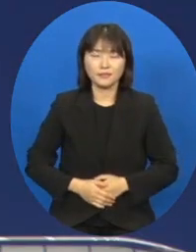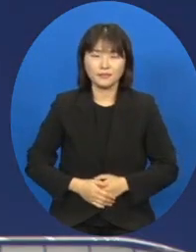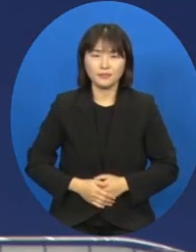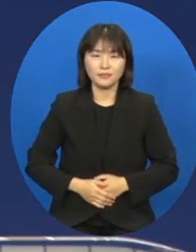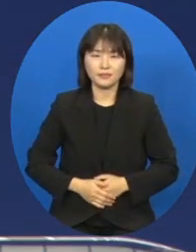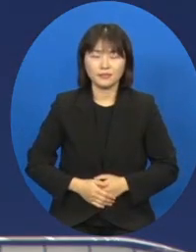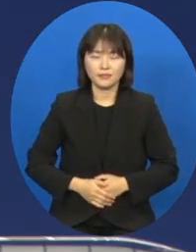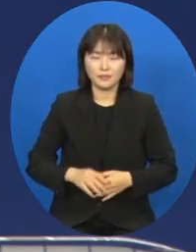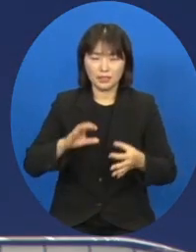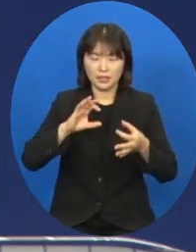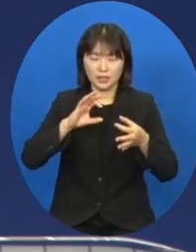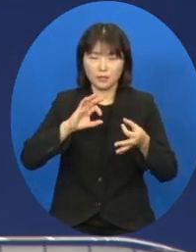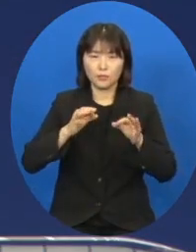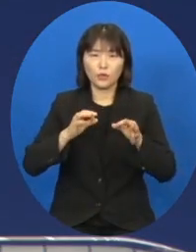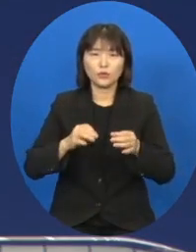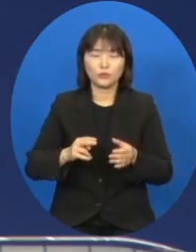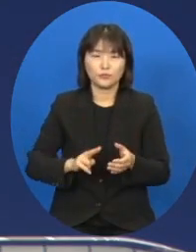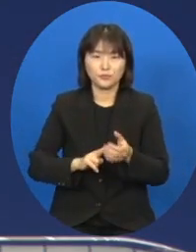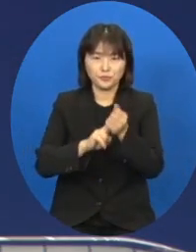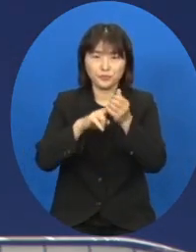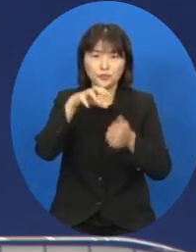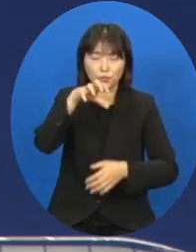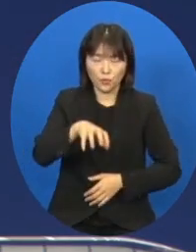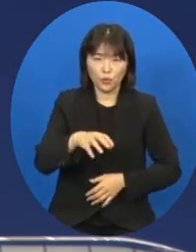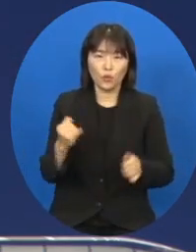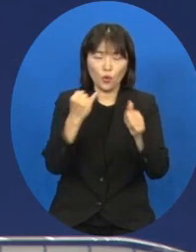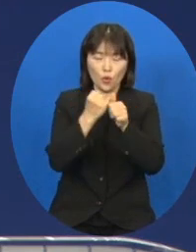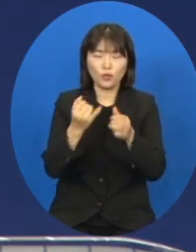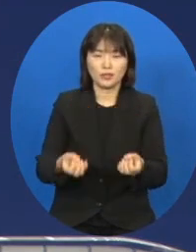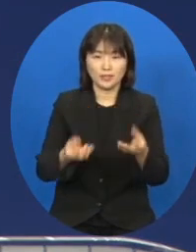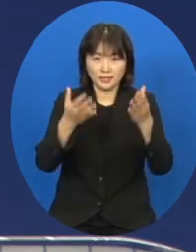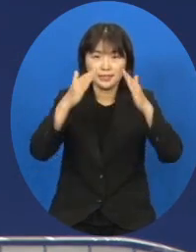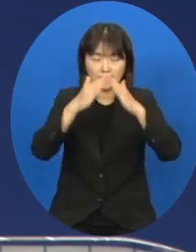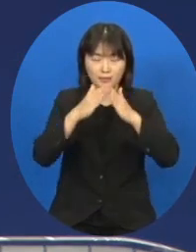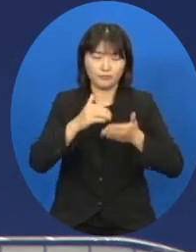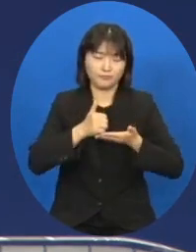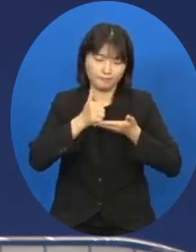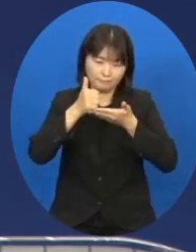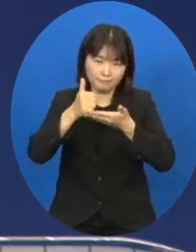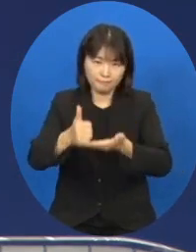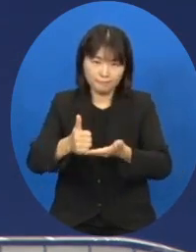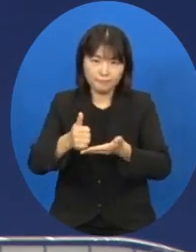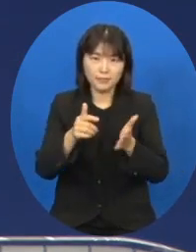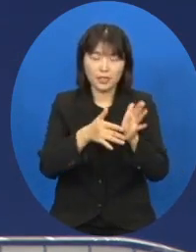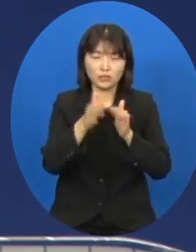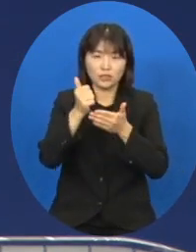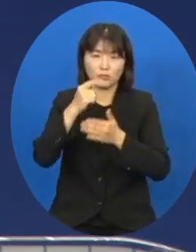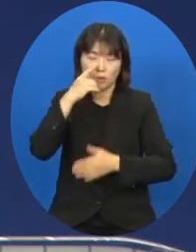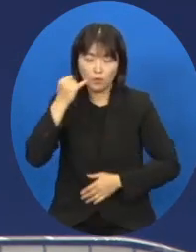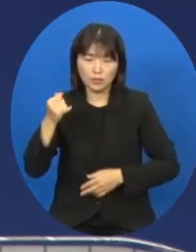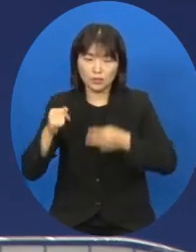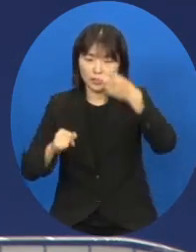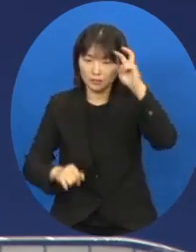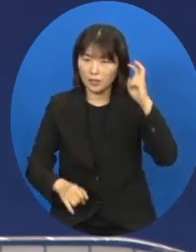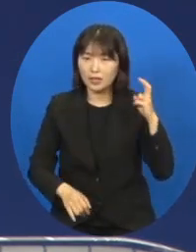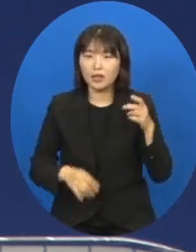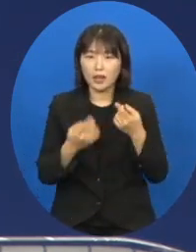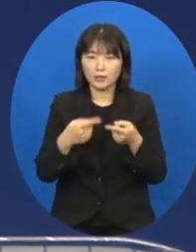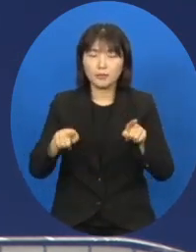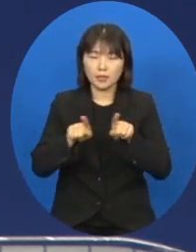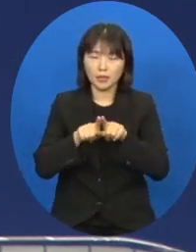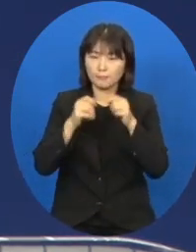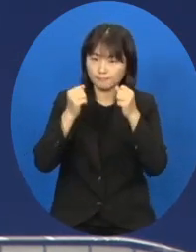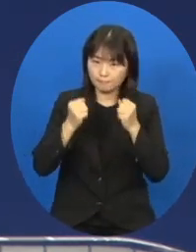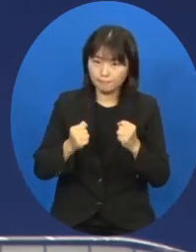가나 혼인잔치집에 예수님과 제자들이 초청을 받아 가서 예수님의 어머니 마리아와 함께